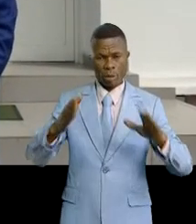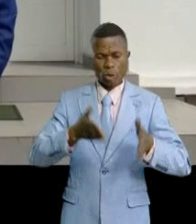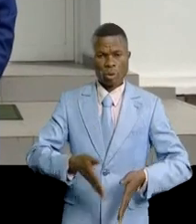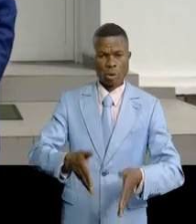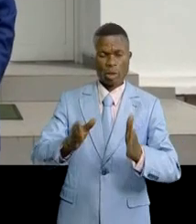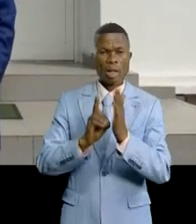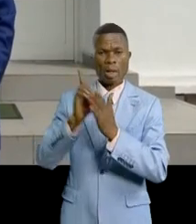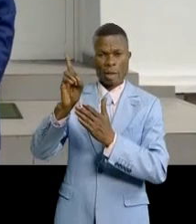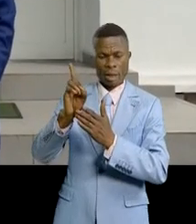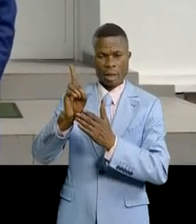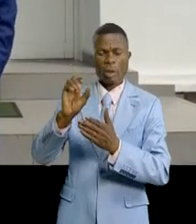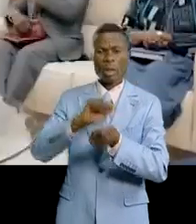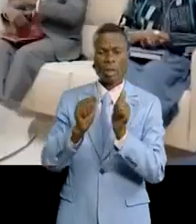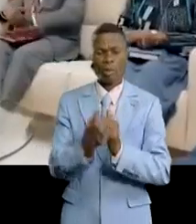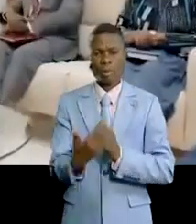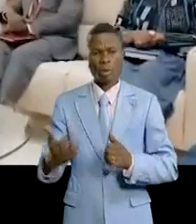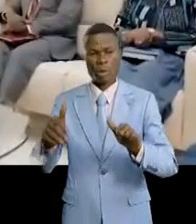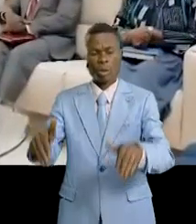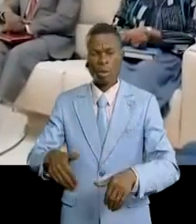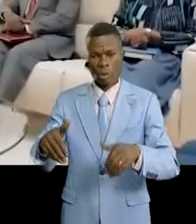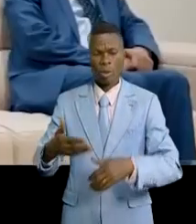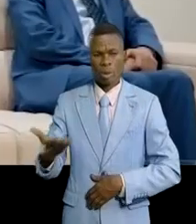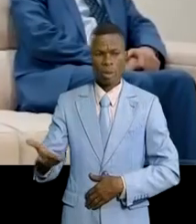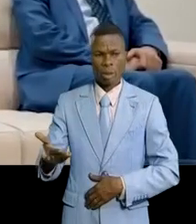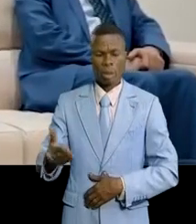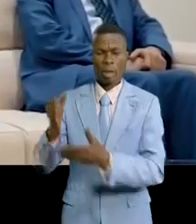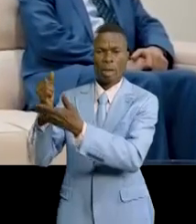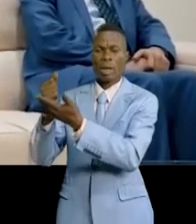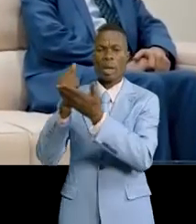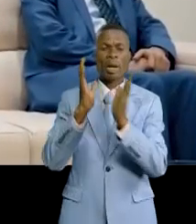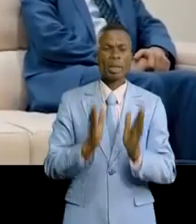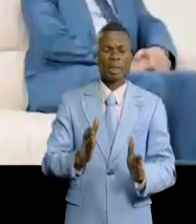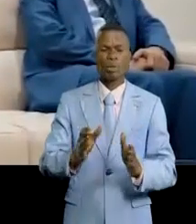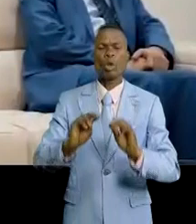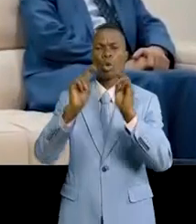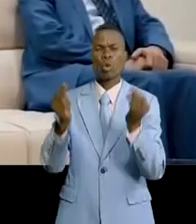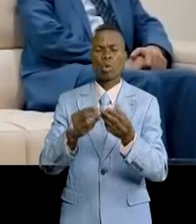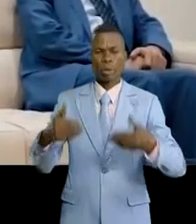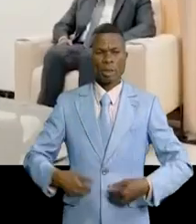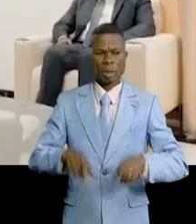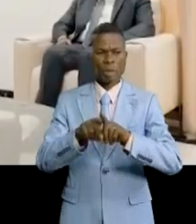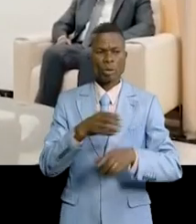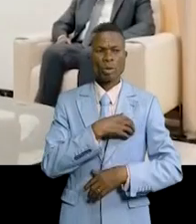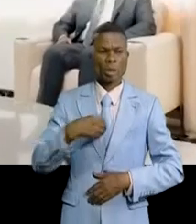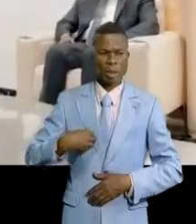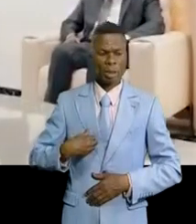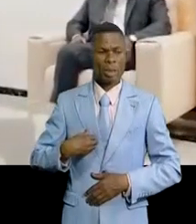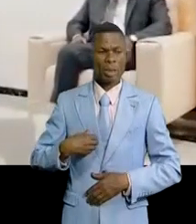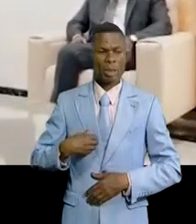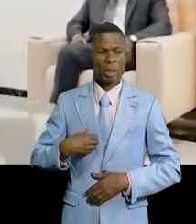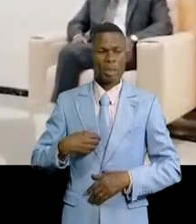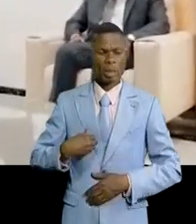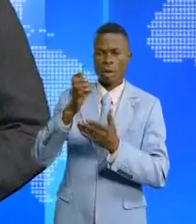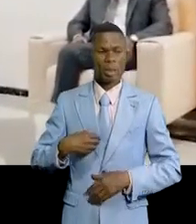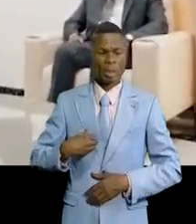développement des chaînes de valeurs agricoles, l'entrepreneuriat des jeunes et des femmes et le développement des secteurs privés et du commerce.